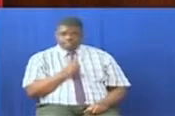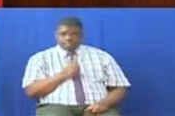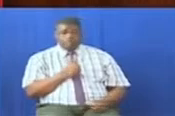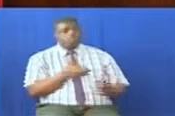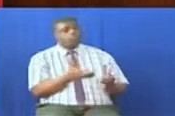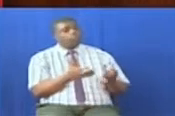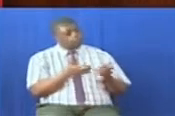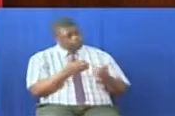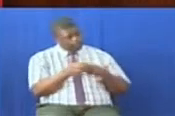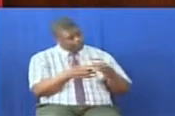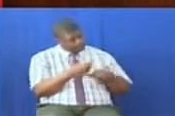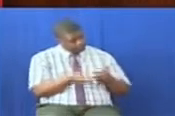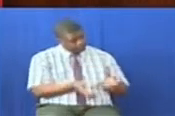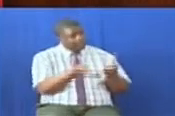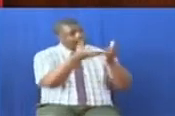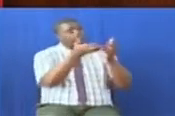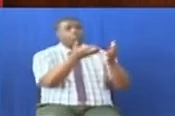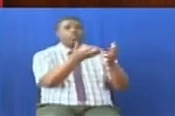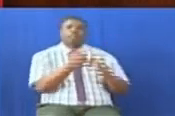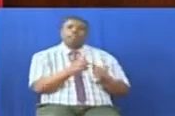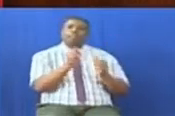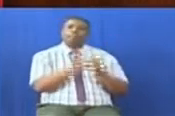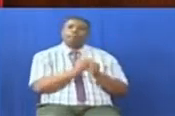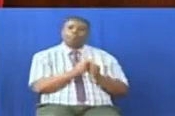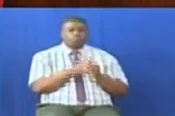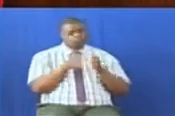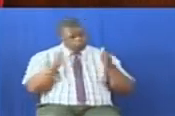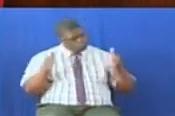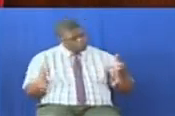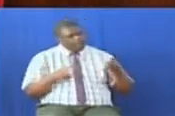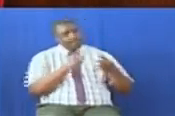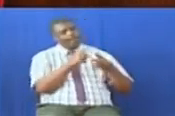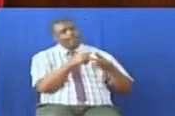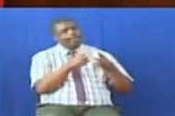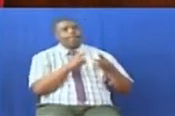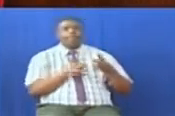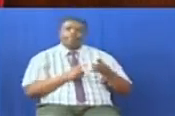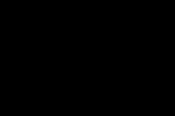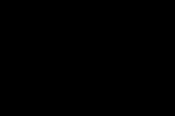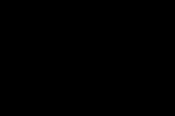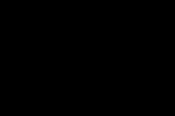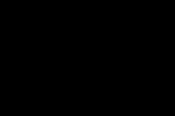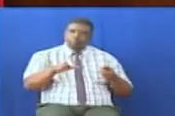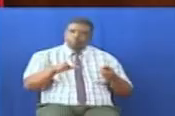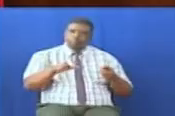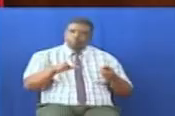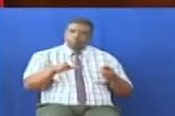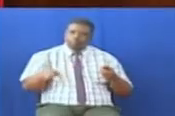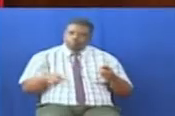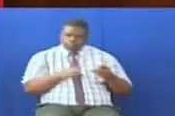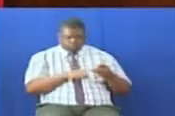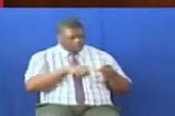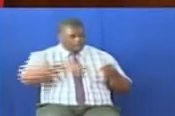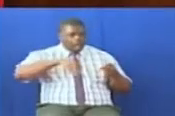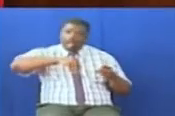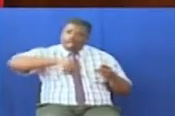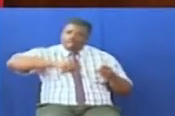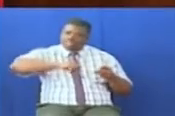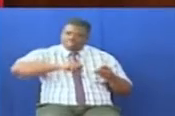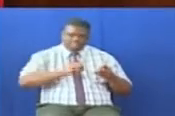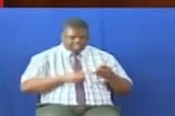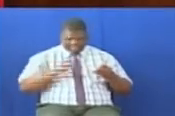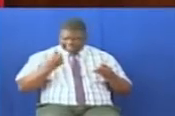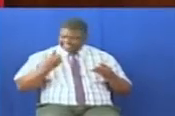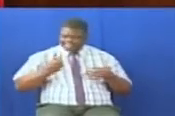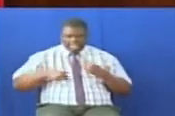mambo makubwa manne: watu, ardhi, siasa safi na uongozi bora. Lakini the basic one ni watu. Lakini hawa